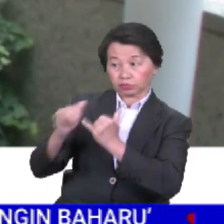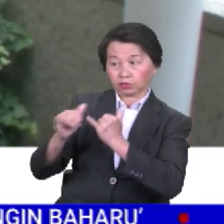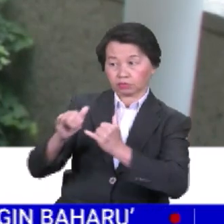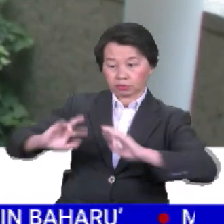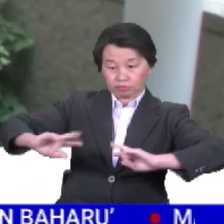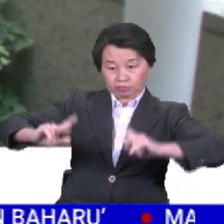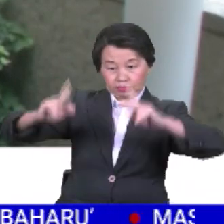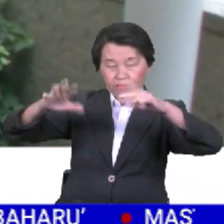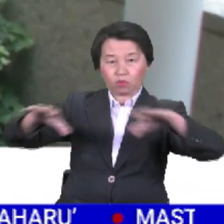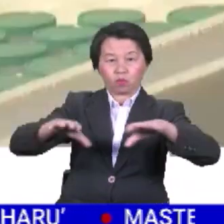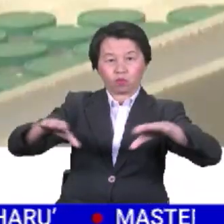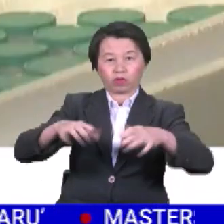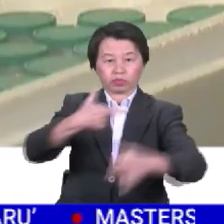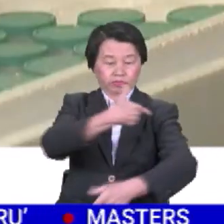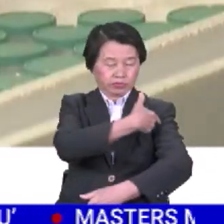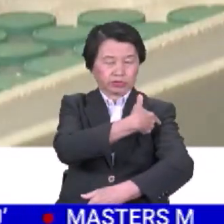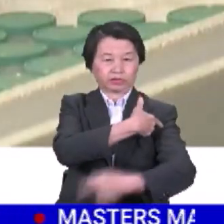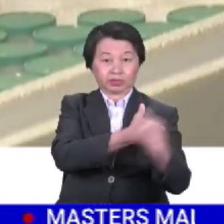membangunkan vaksin seperti ini.